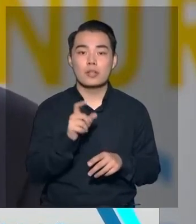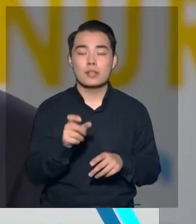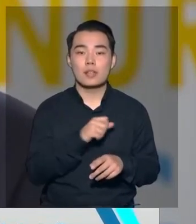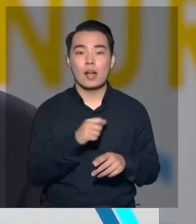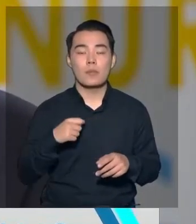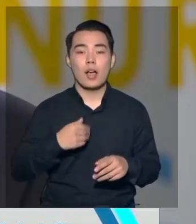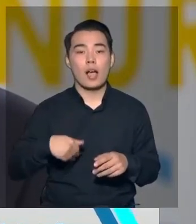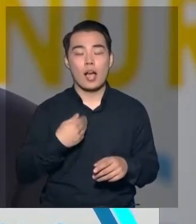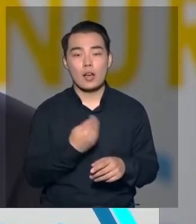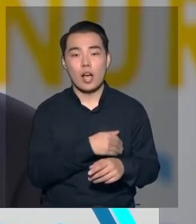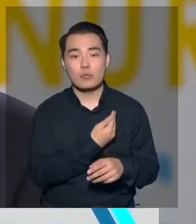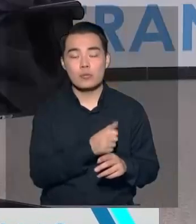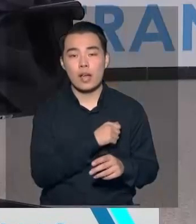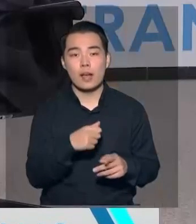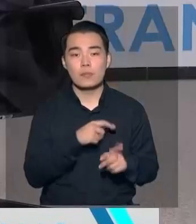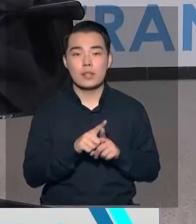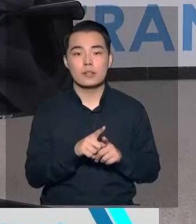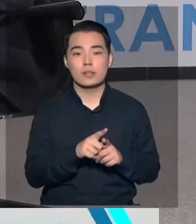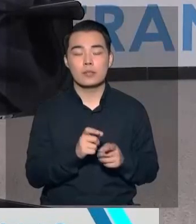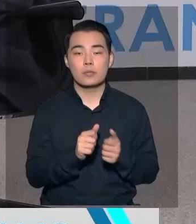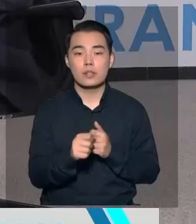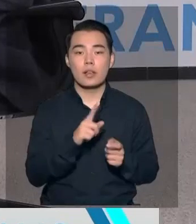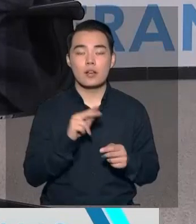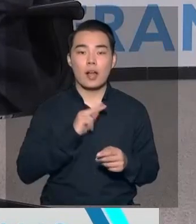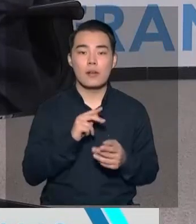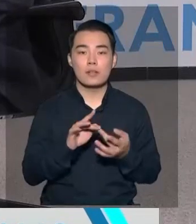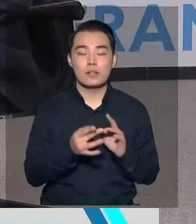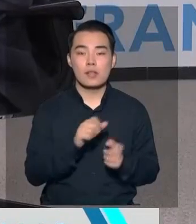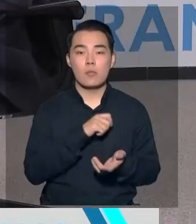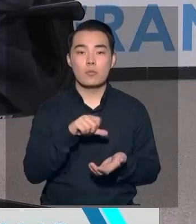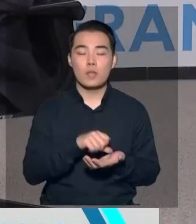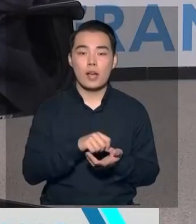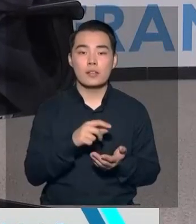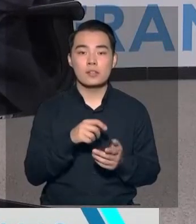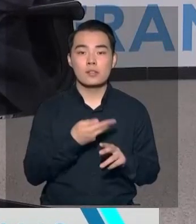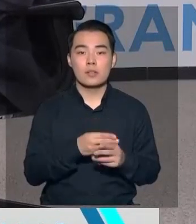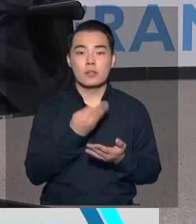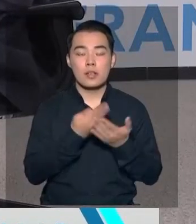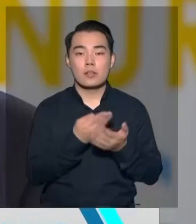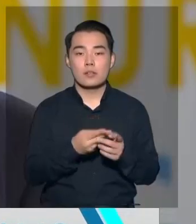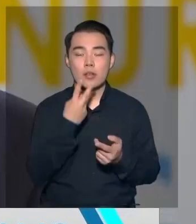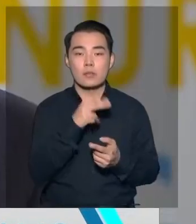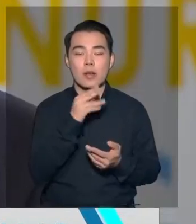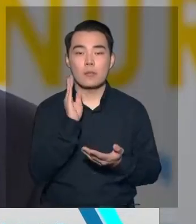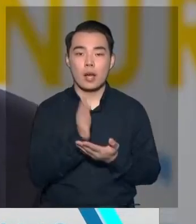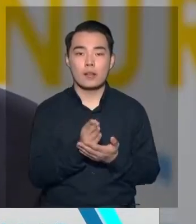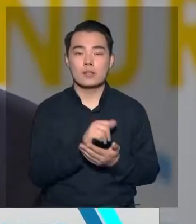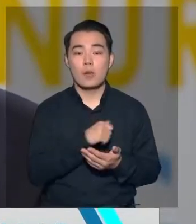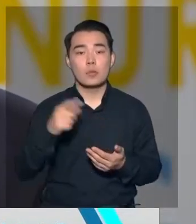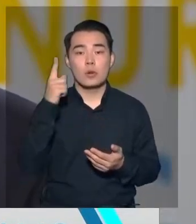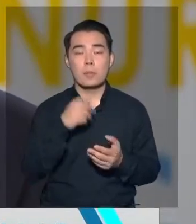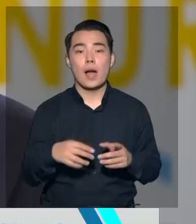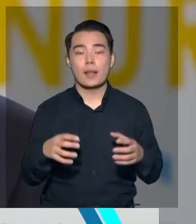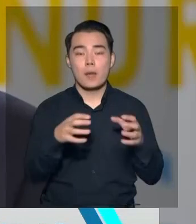өздері қалайтын, өздеріне ұнайтын, өздерінің ойын айтып жүрген азаматтарды ұсынып жатыр белсенді түрде. Менің ойымша